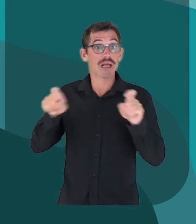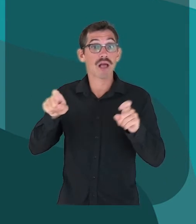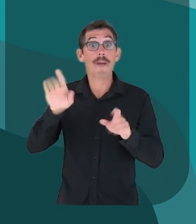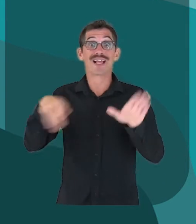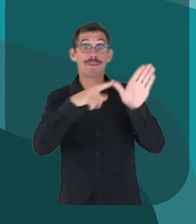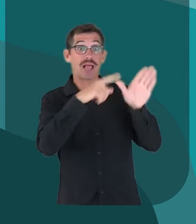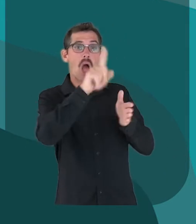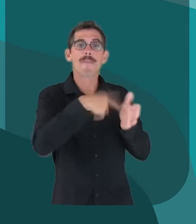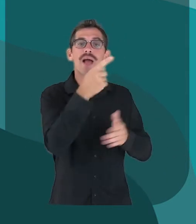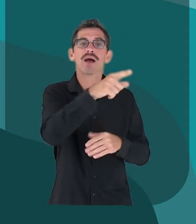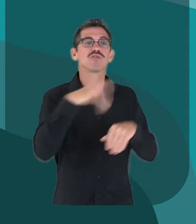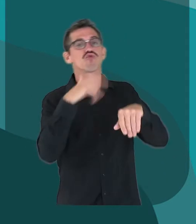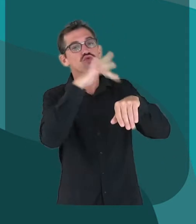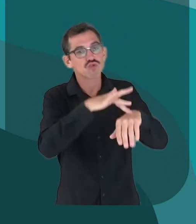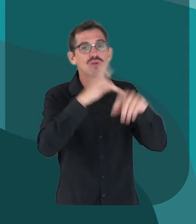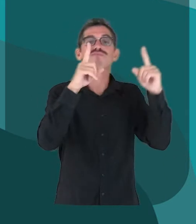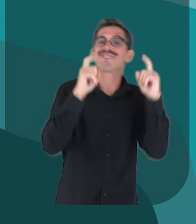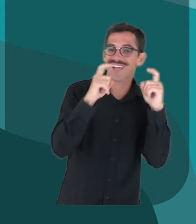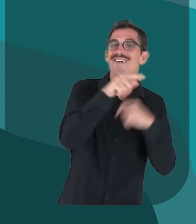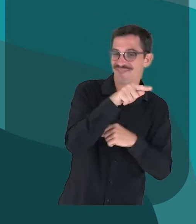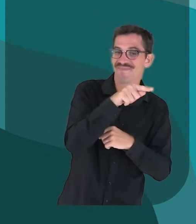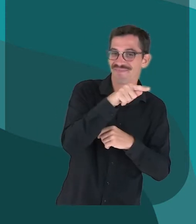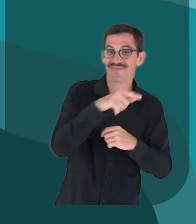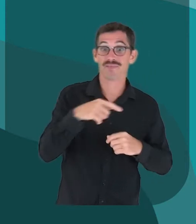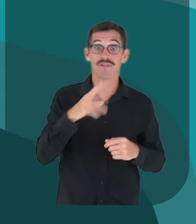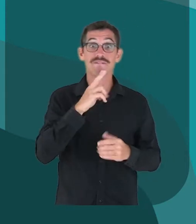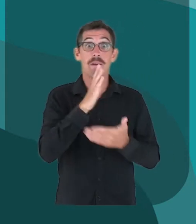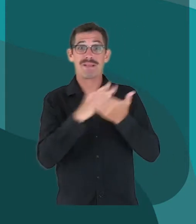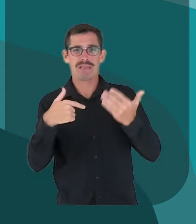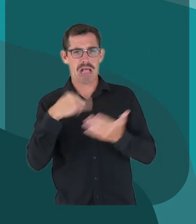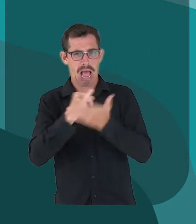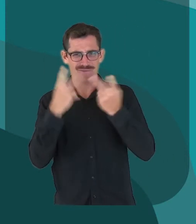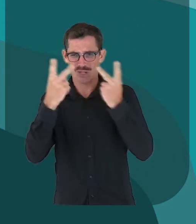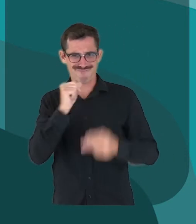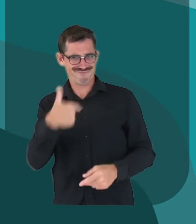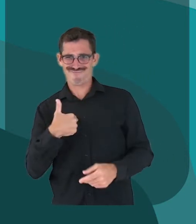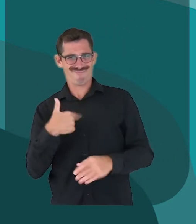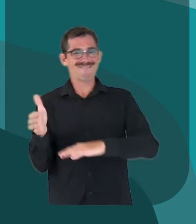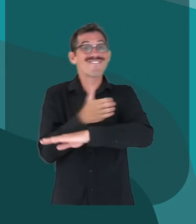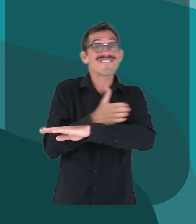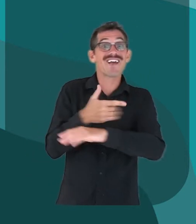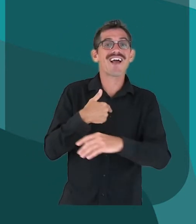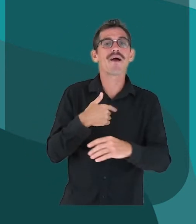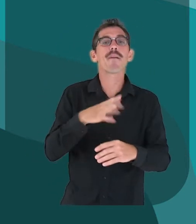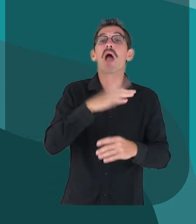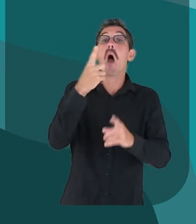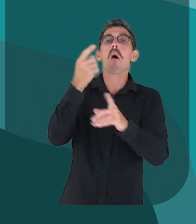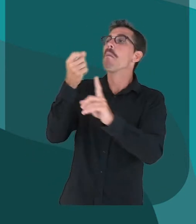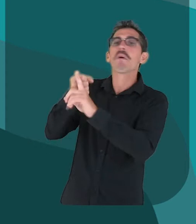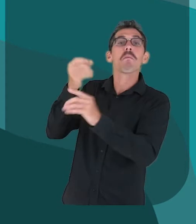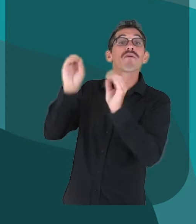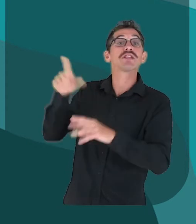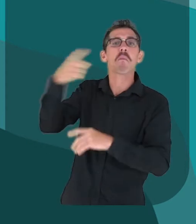que j'ai commencé à toucher à la photographie. Je faisais pas d'art visuel avant d'y aller. Puis c'est une de mes enseignantes là-bas qui m'a un